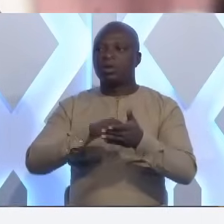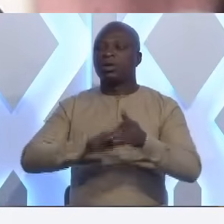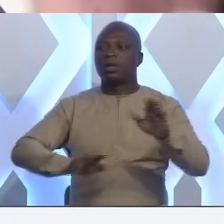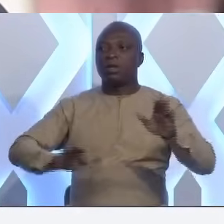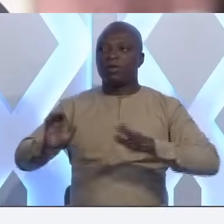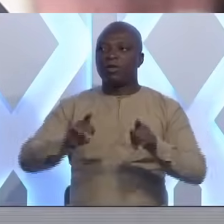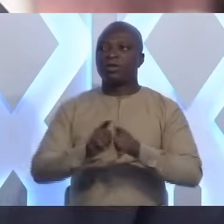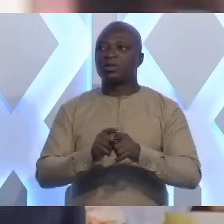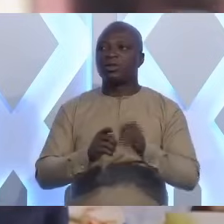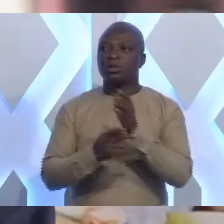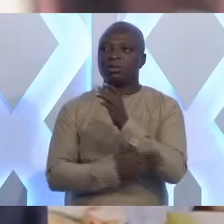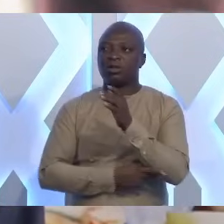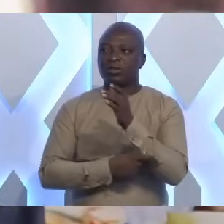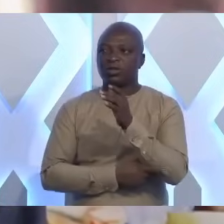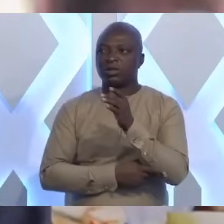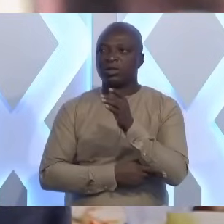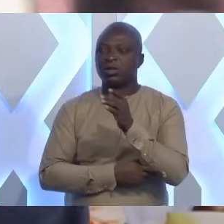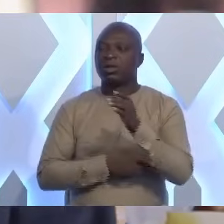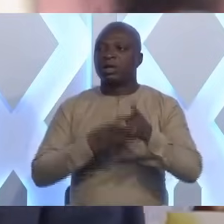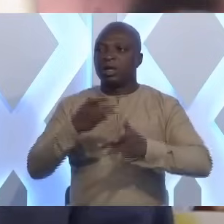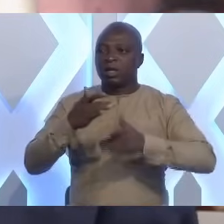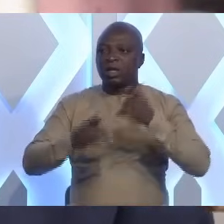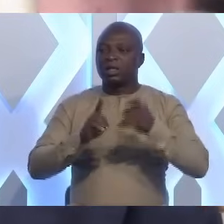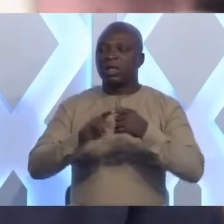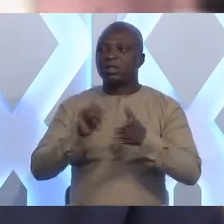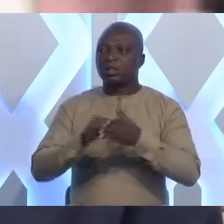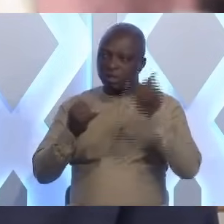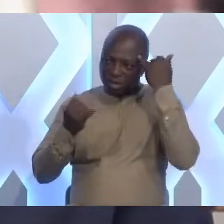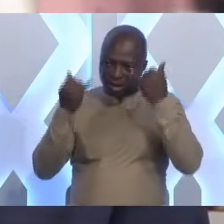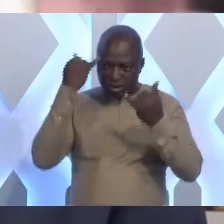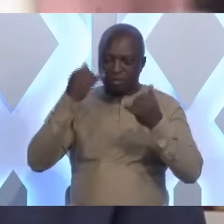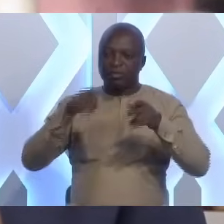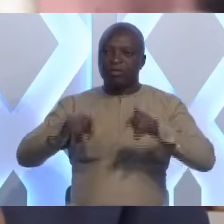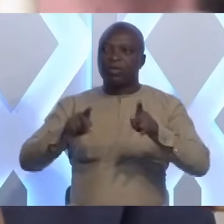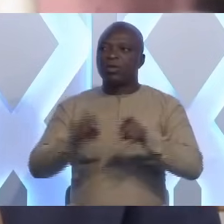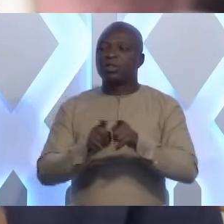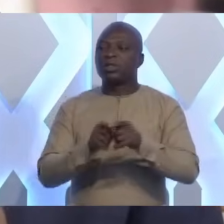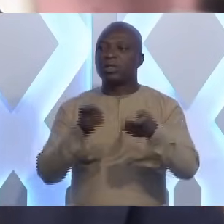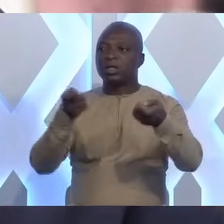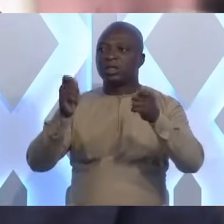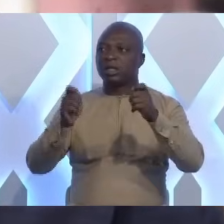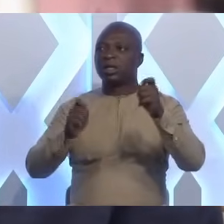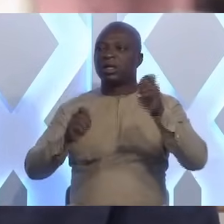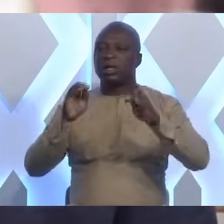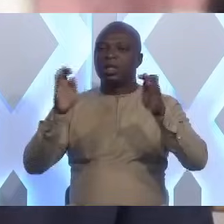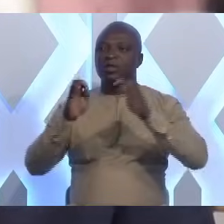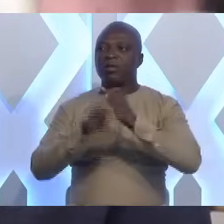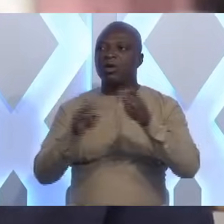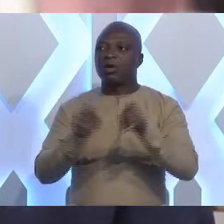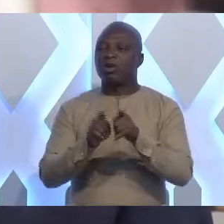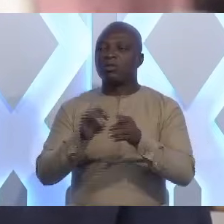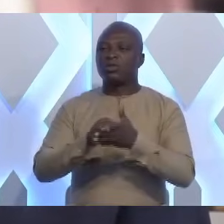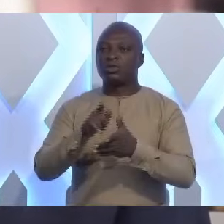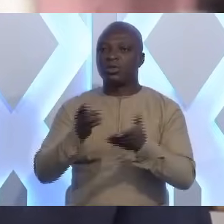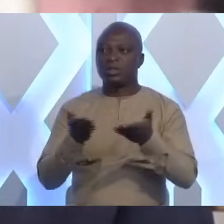une préfecture, et grâce à cette initiative qui permet d'attirer les événements comme celui-ci